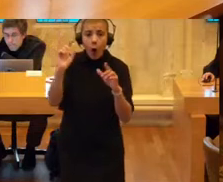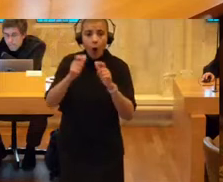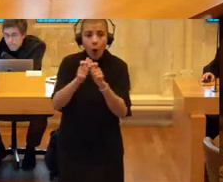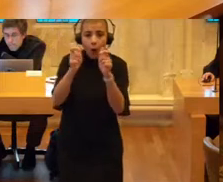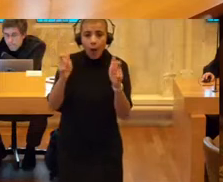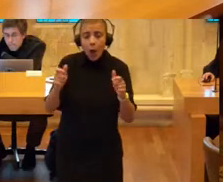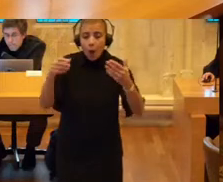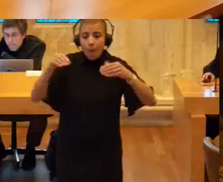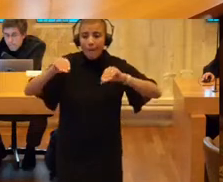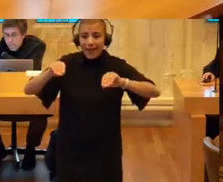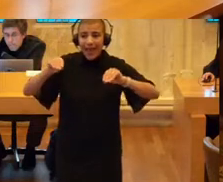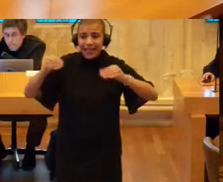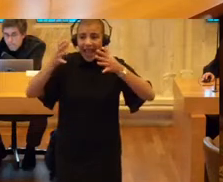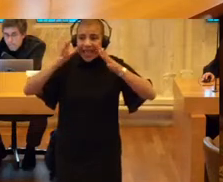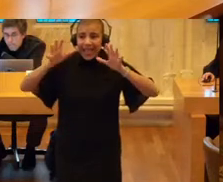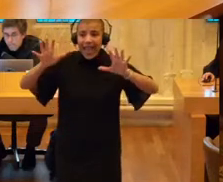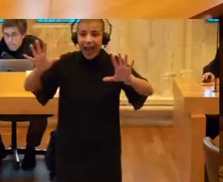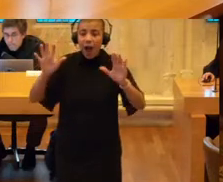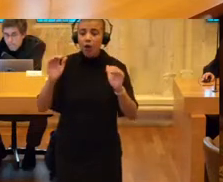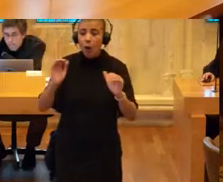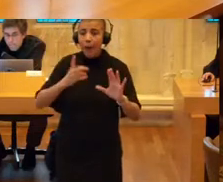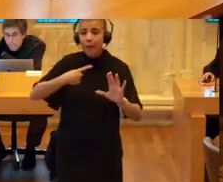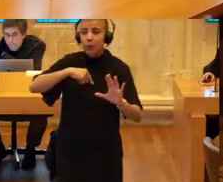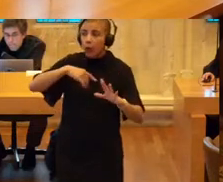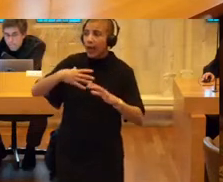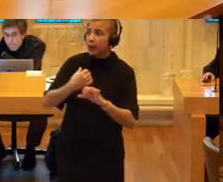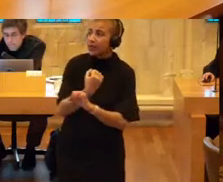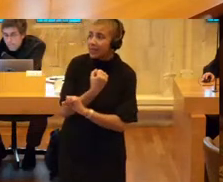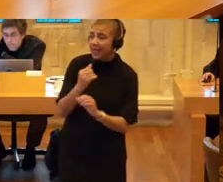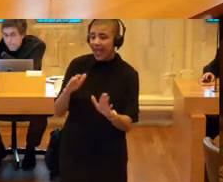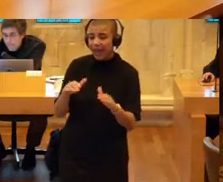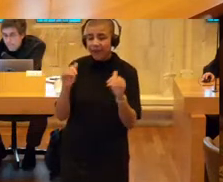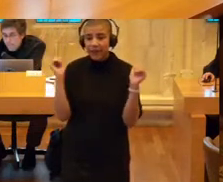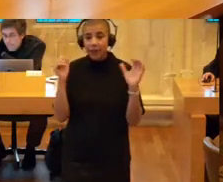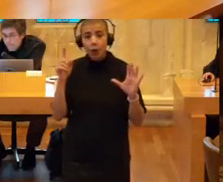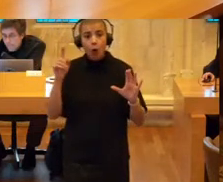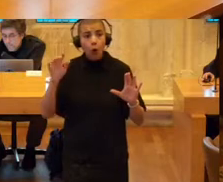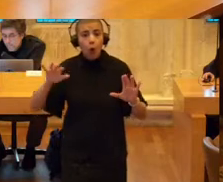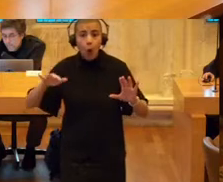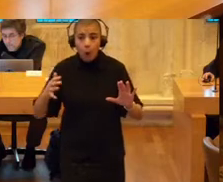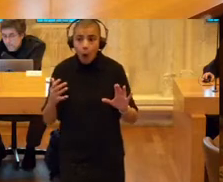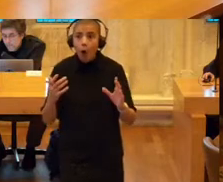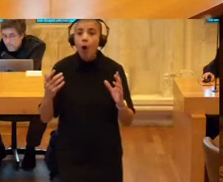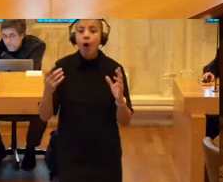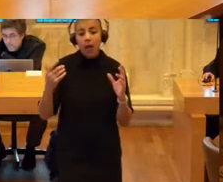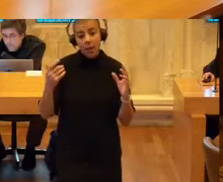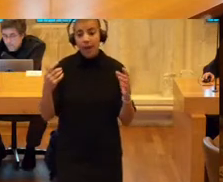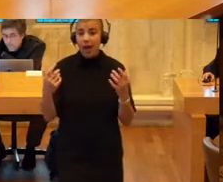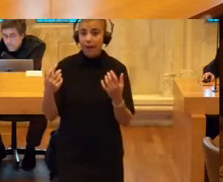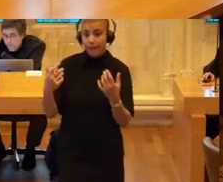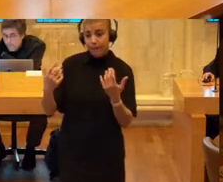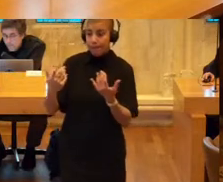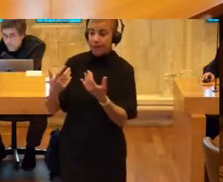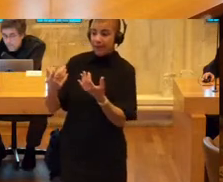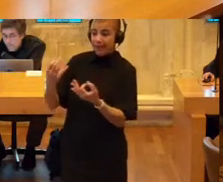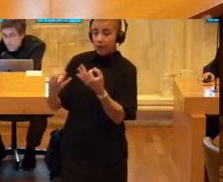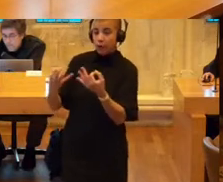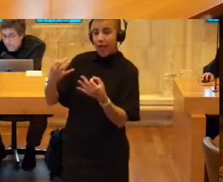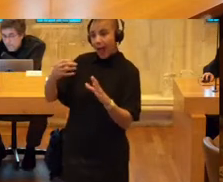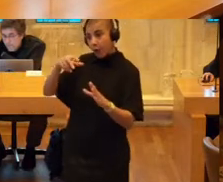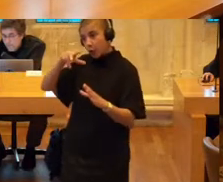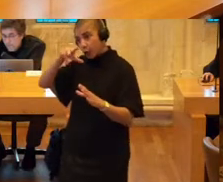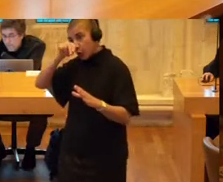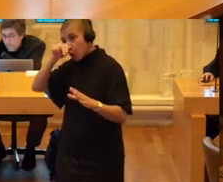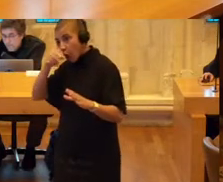même évité dans la ville, par plusieurs interventions au tribunal de Nantes. Donc, merci à